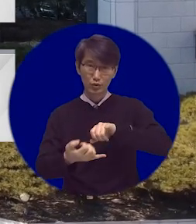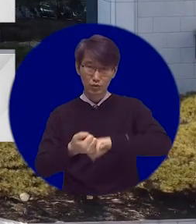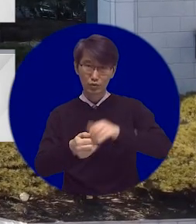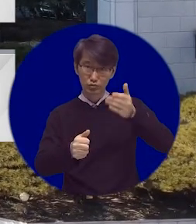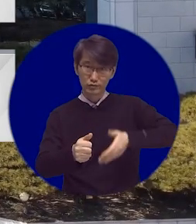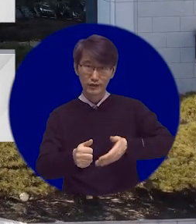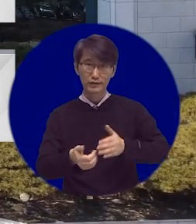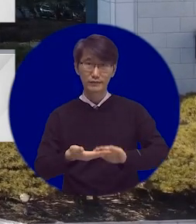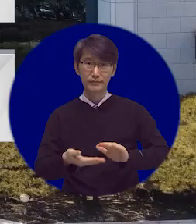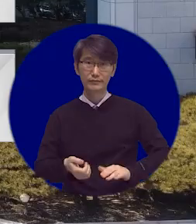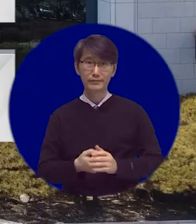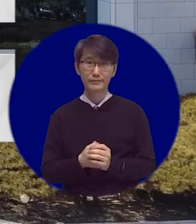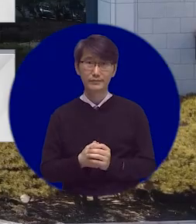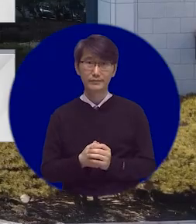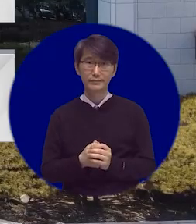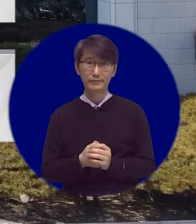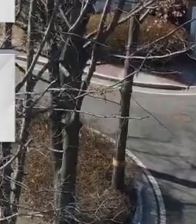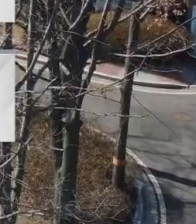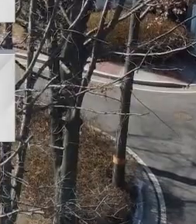줄 것을 호소했습니다.